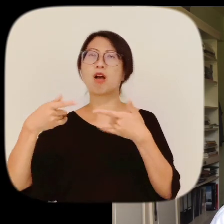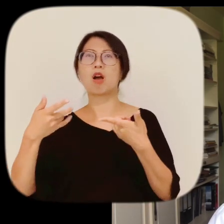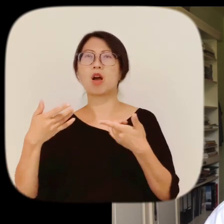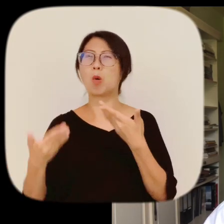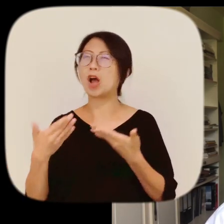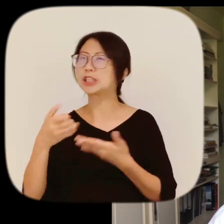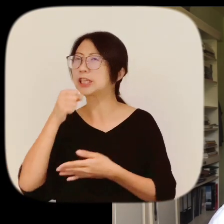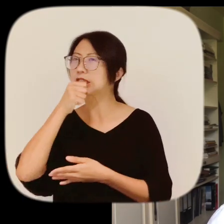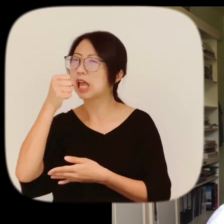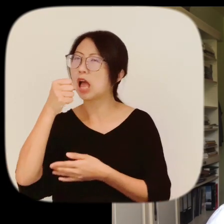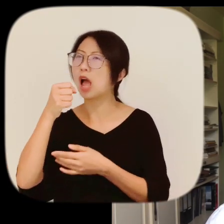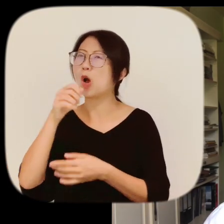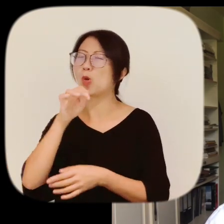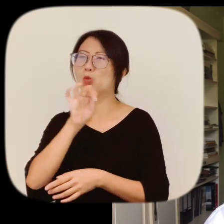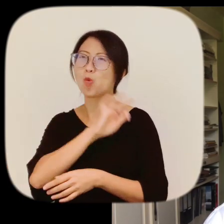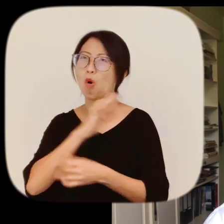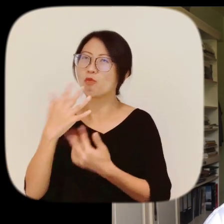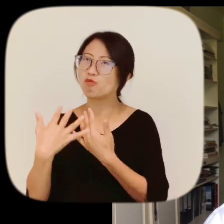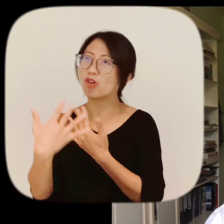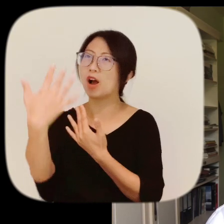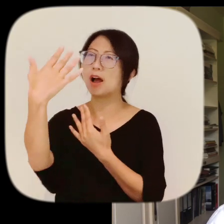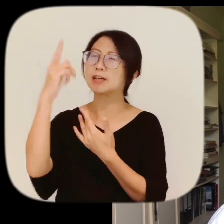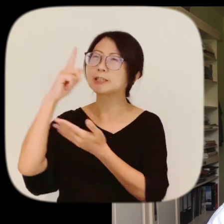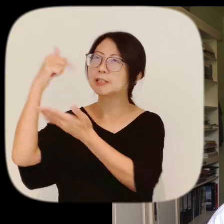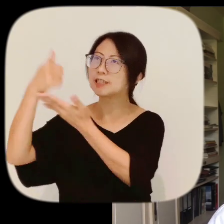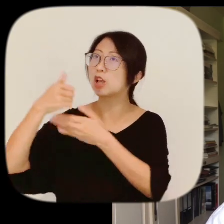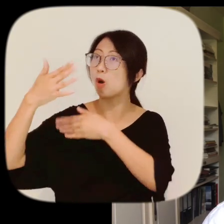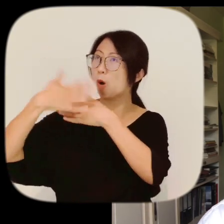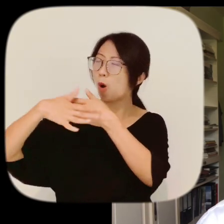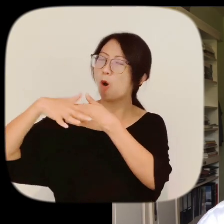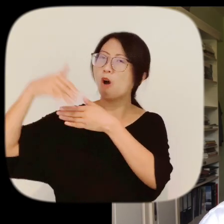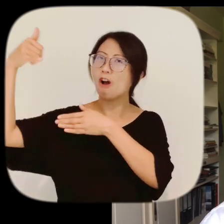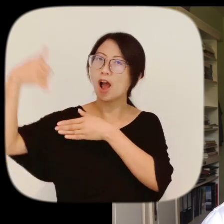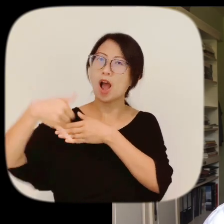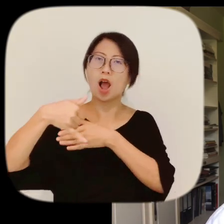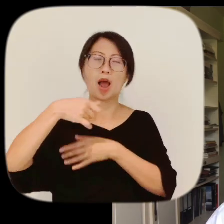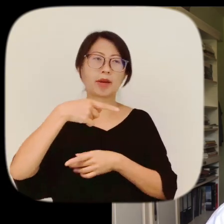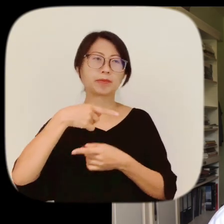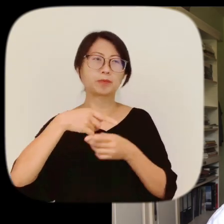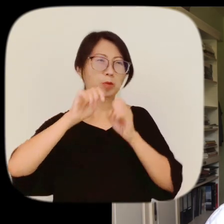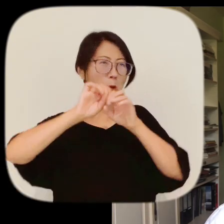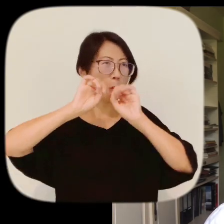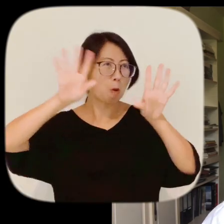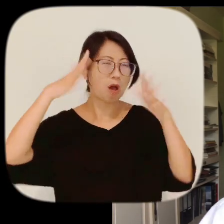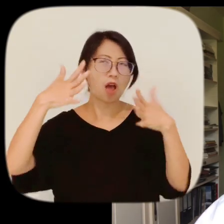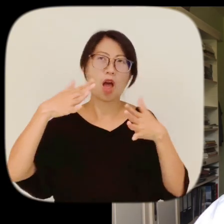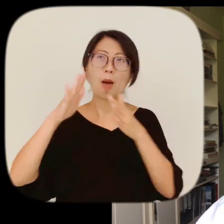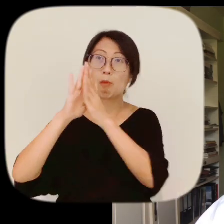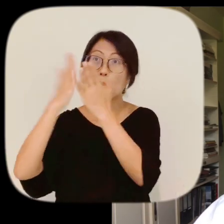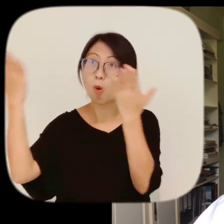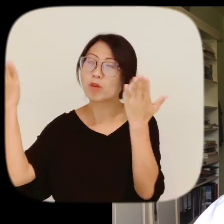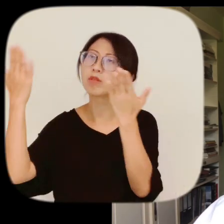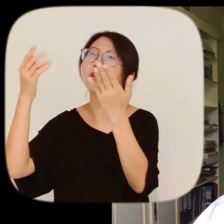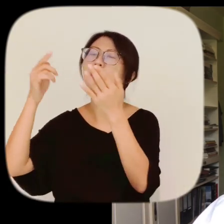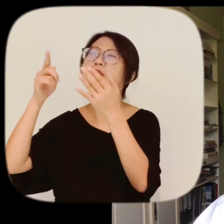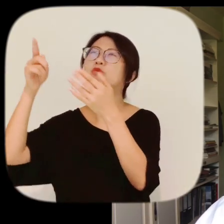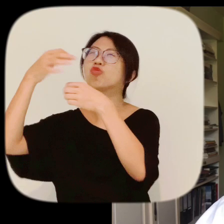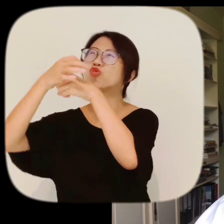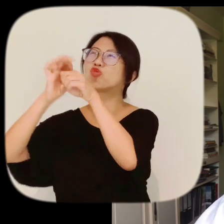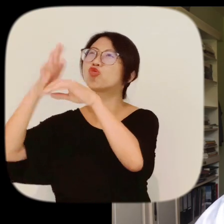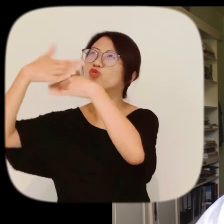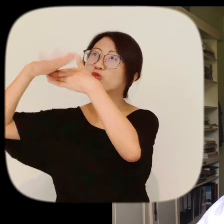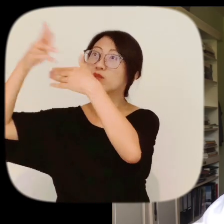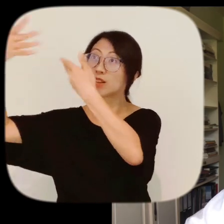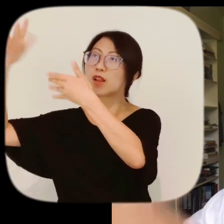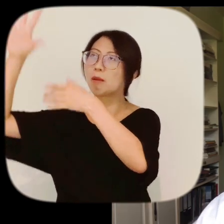物啦会扮一些就是研讨会啦甚至有时候会开几个招待会找一些外国记者来在外面外国报道了之后呢